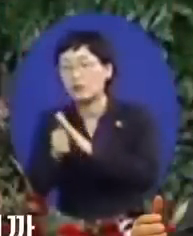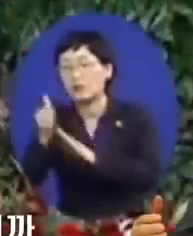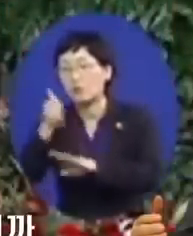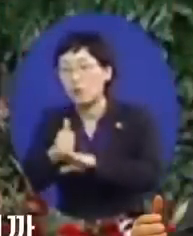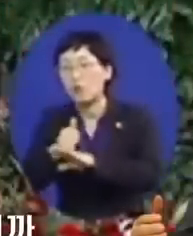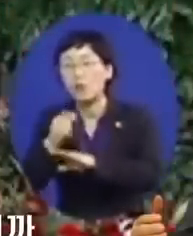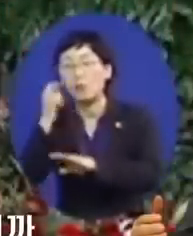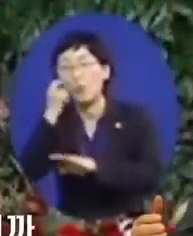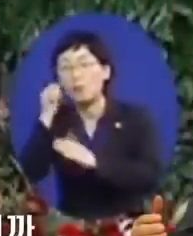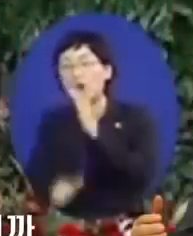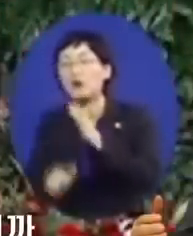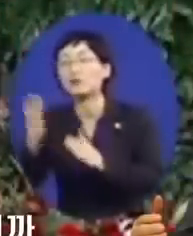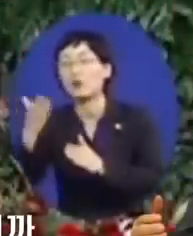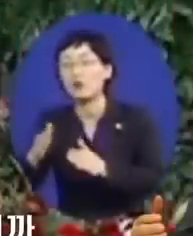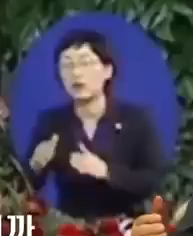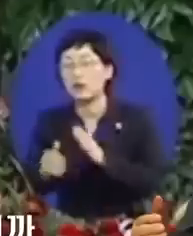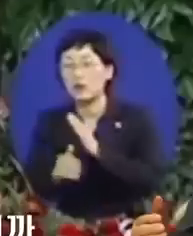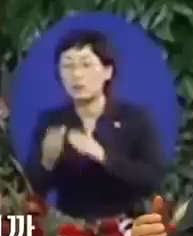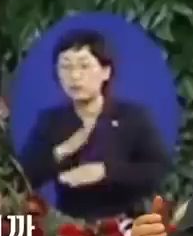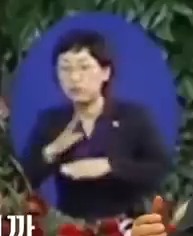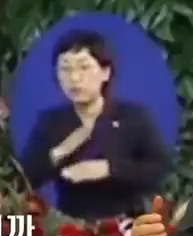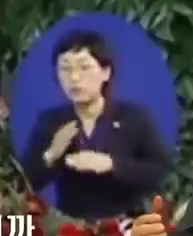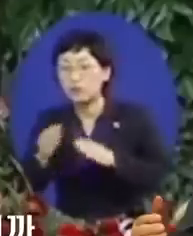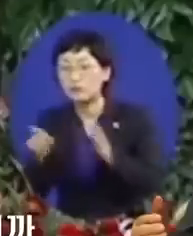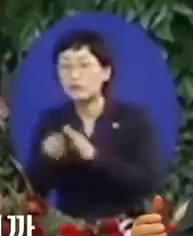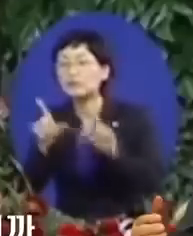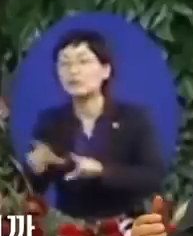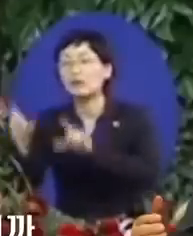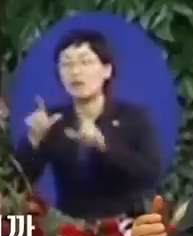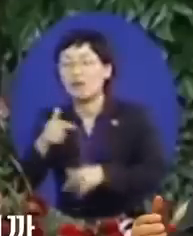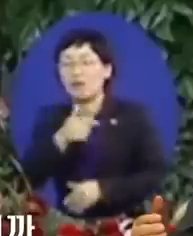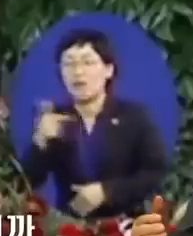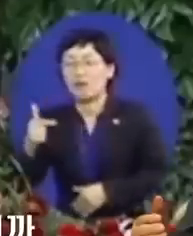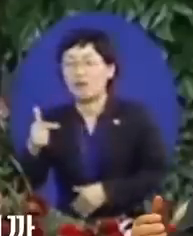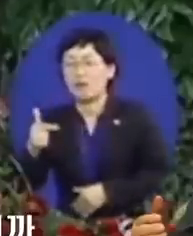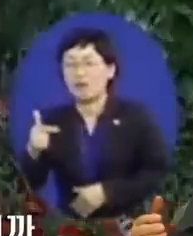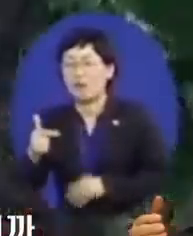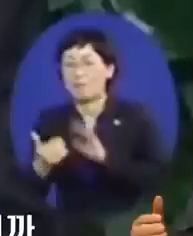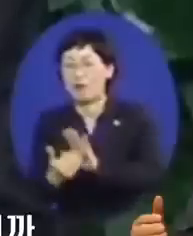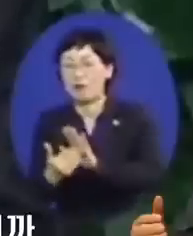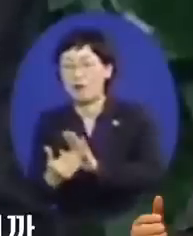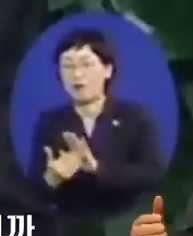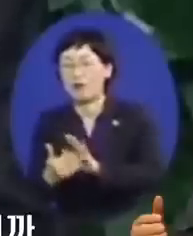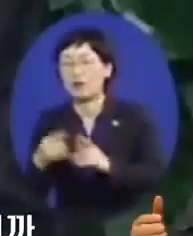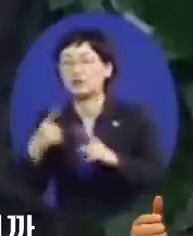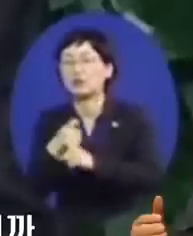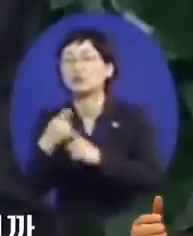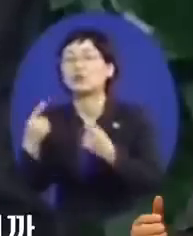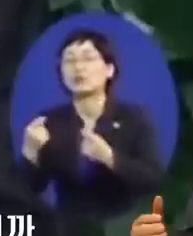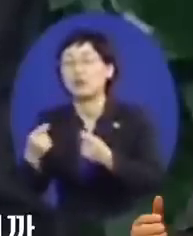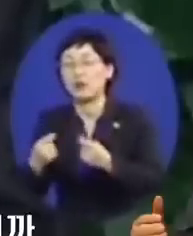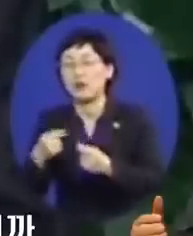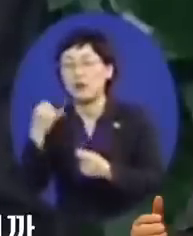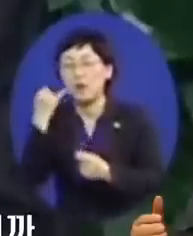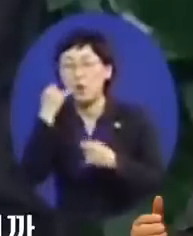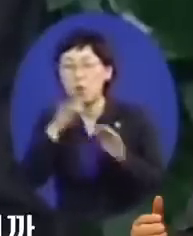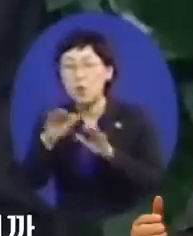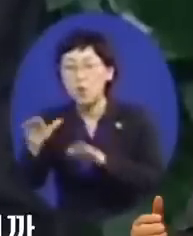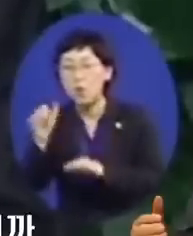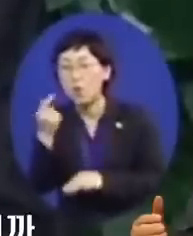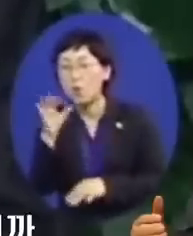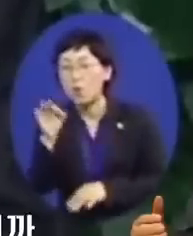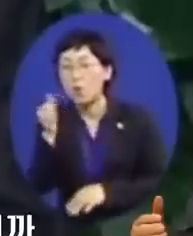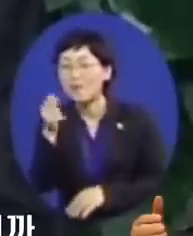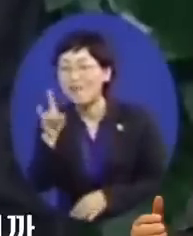우리 신앙생활을 방해하는 가장 큰 적이라고 할 수 있습니다. 홍해 앞에선 이스라엘 백성이 뒤를 따르는